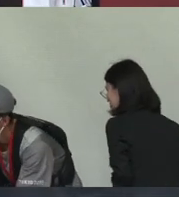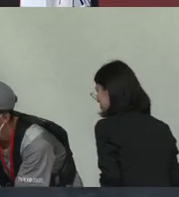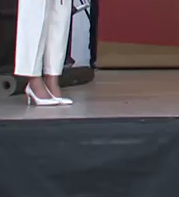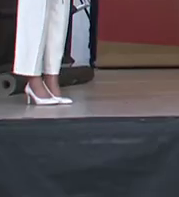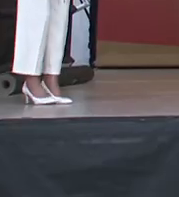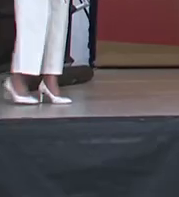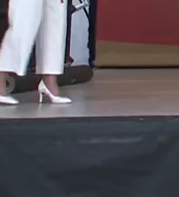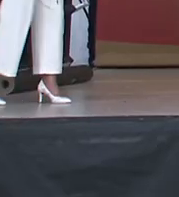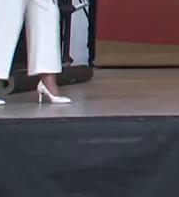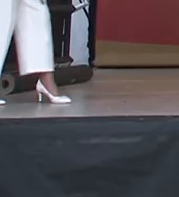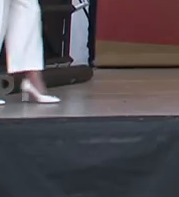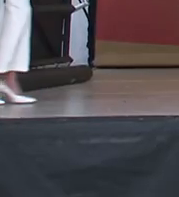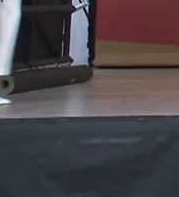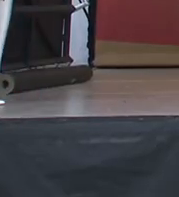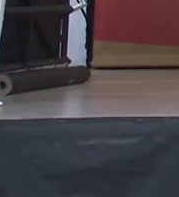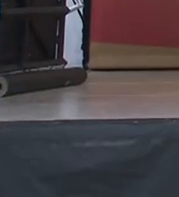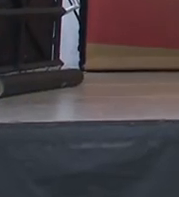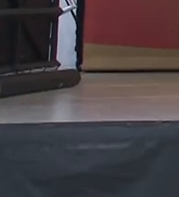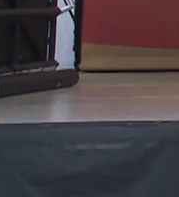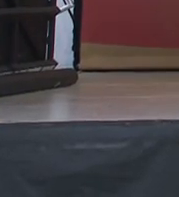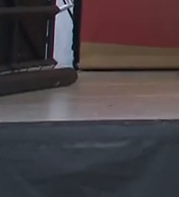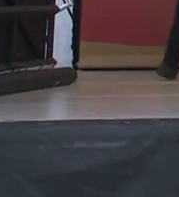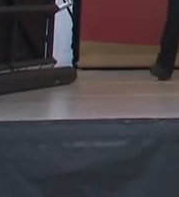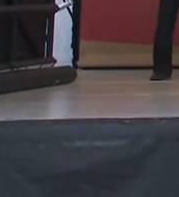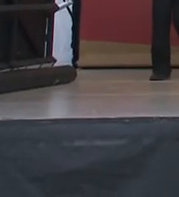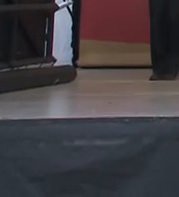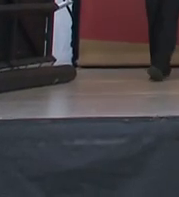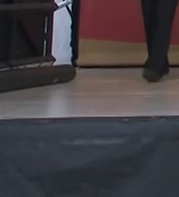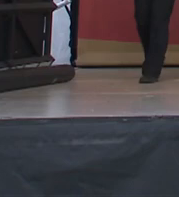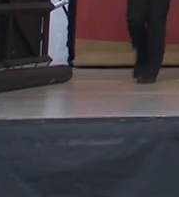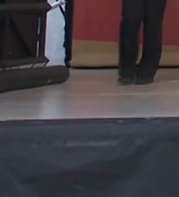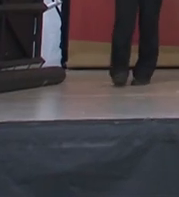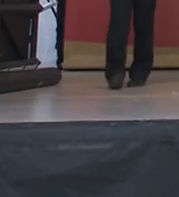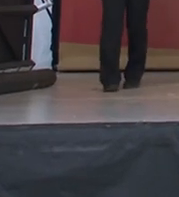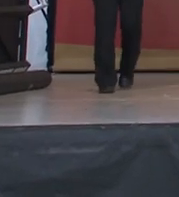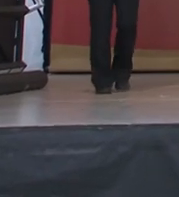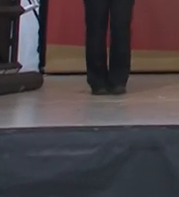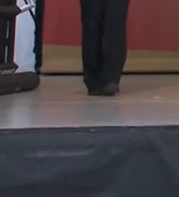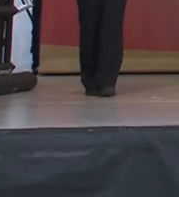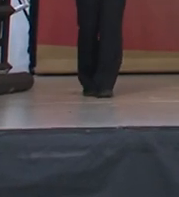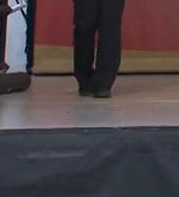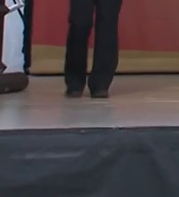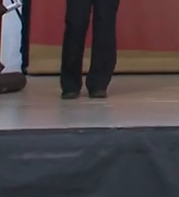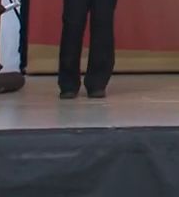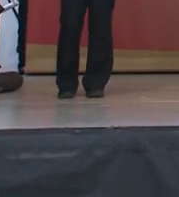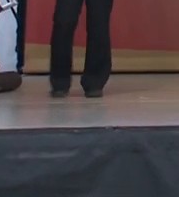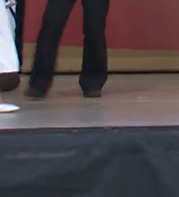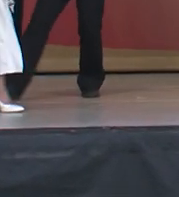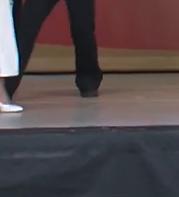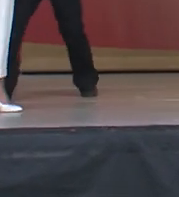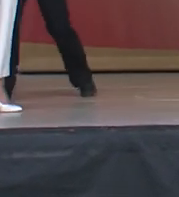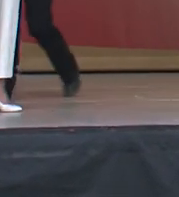ますでしょうか。よろしくお願いいたします。メディア関係者の皆様ご準備のほどお願いいたします。